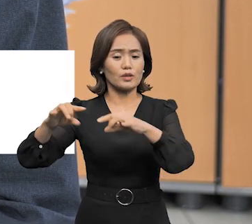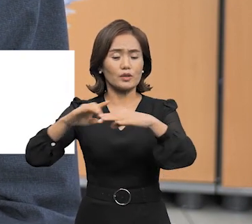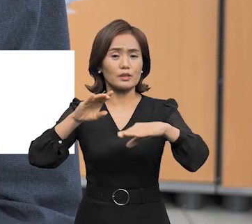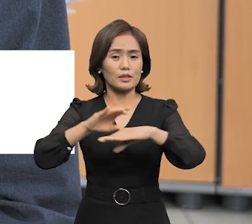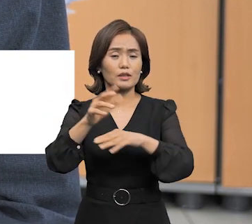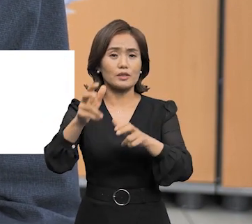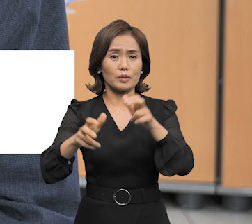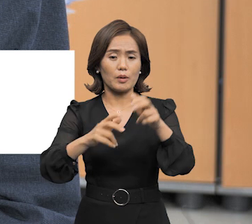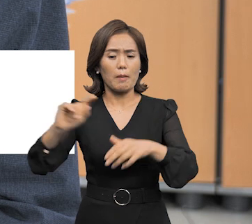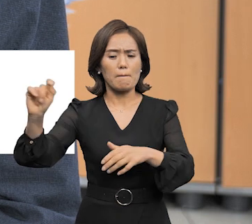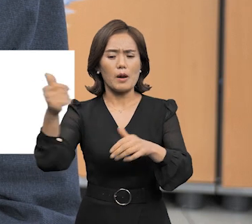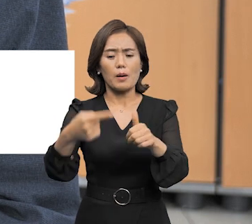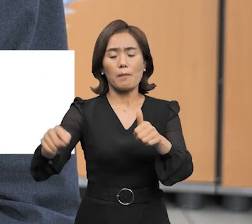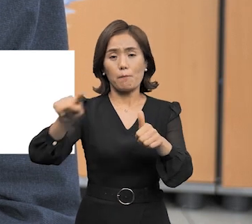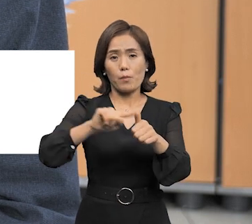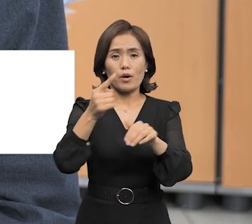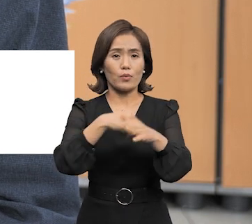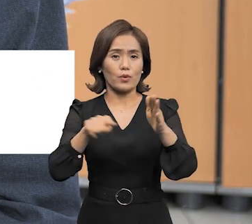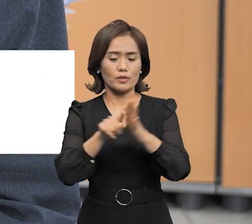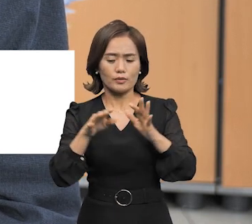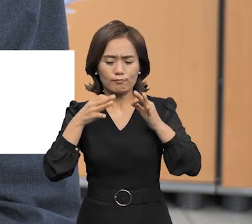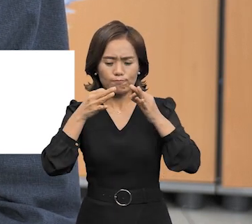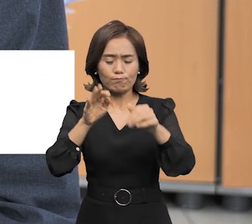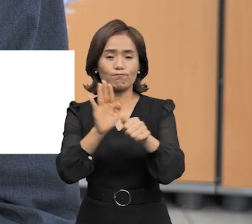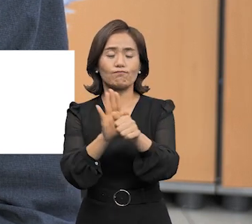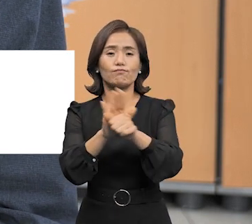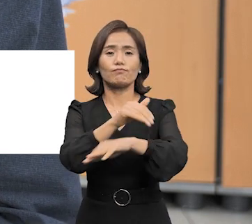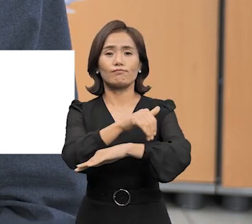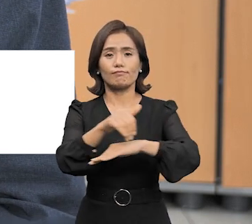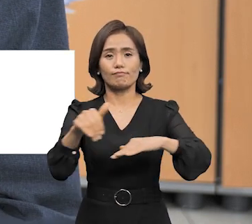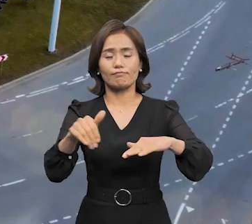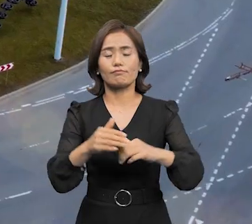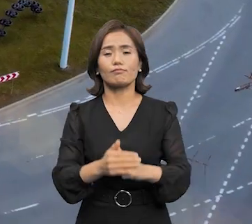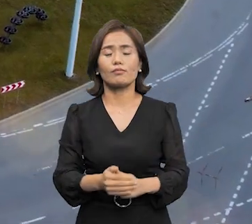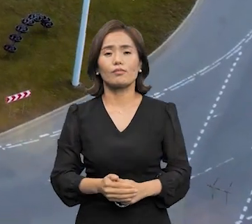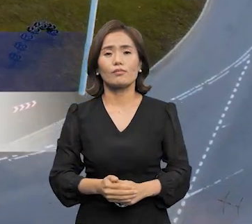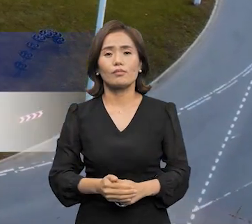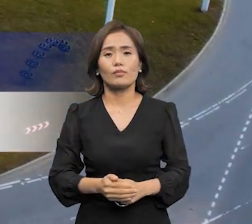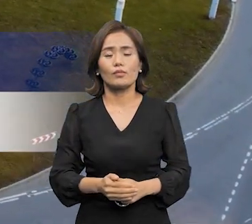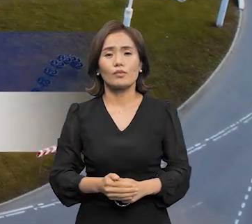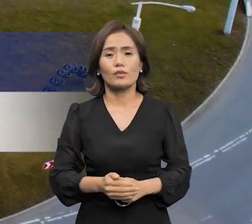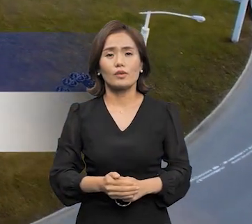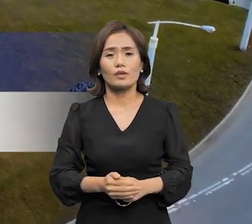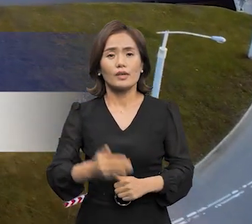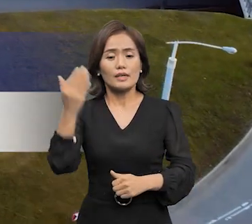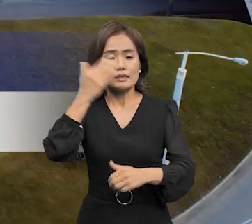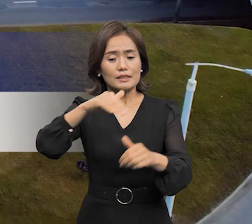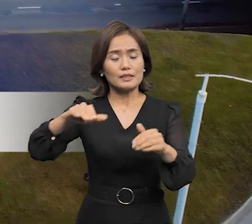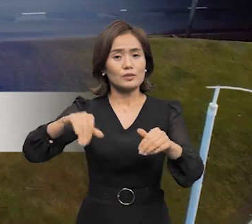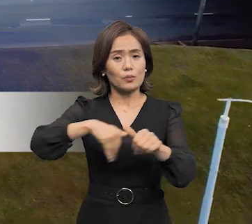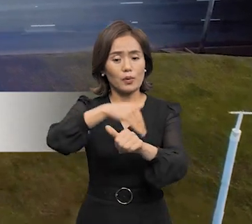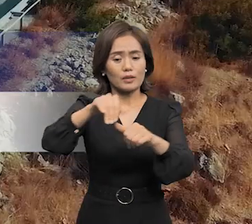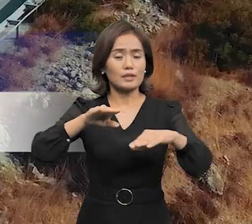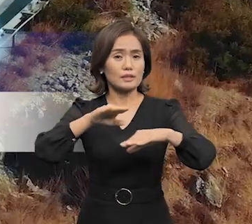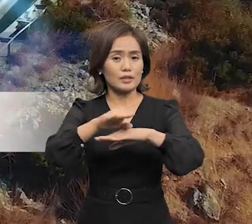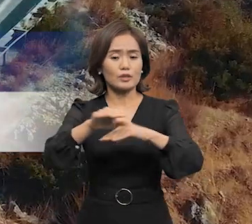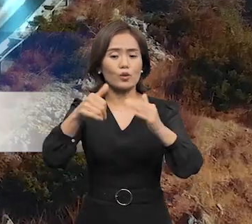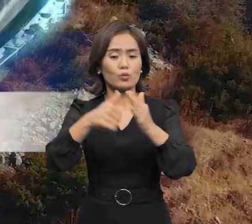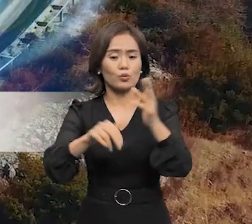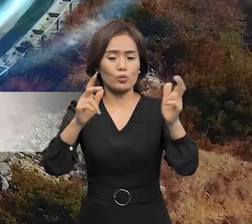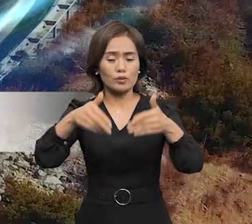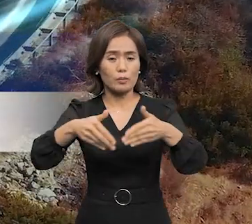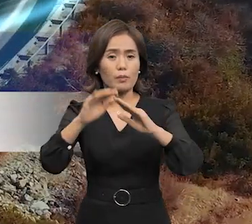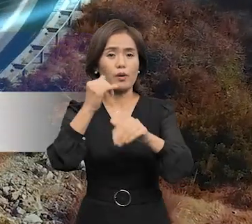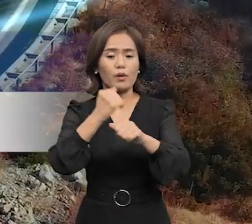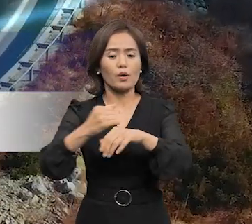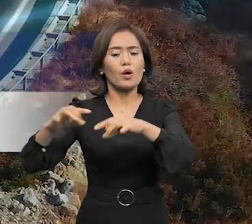산업으로 빠르게 진입할 수 있도록 적극 뒷받침하겠습니다. 아울러 친환경 자동차 부품 클러스터 내